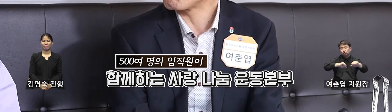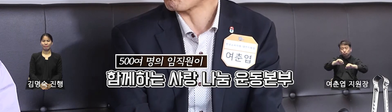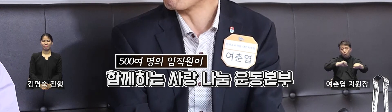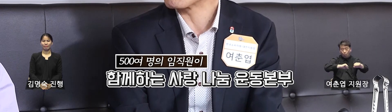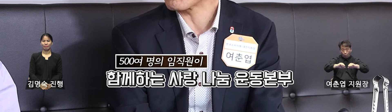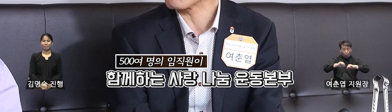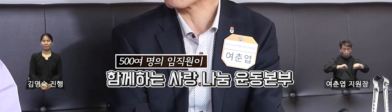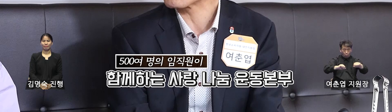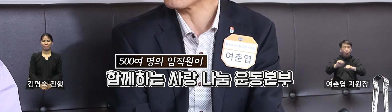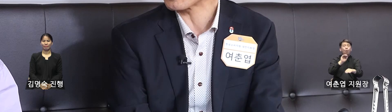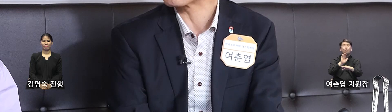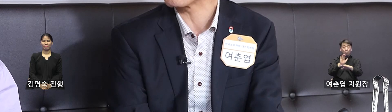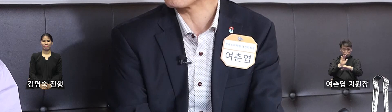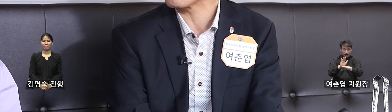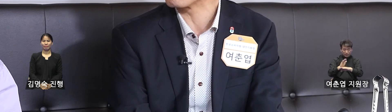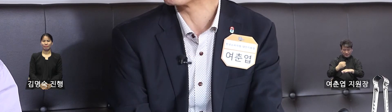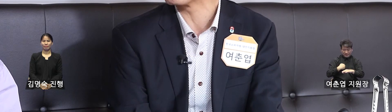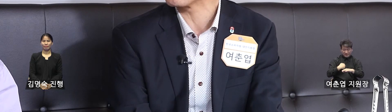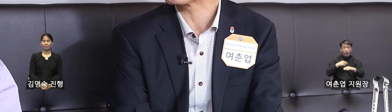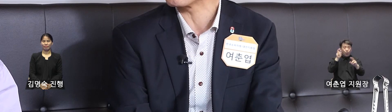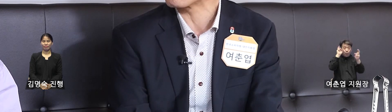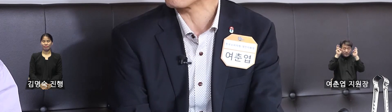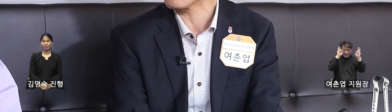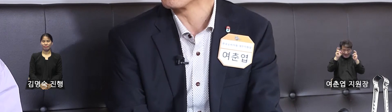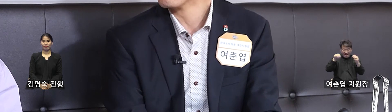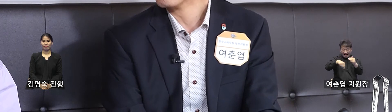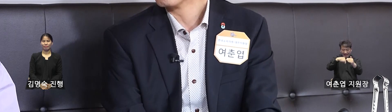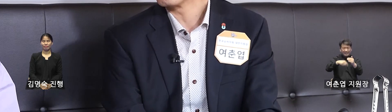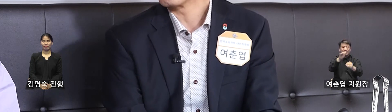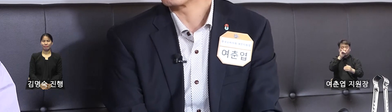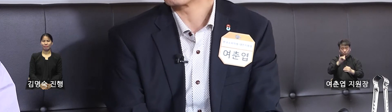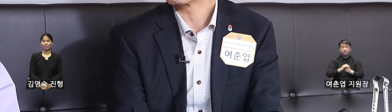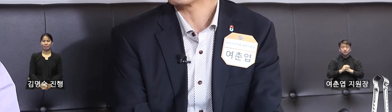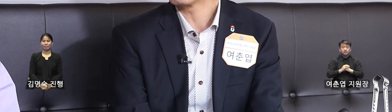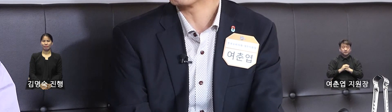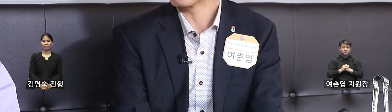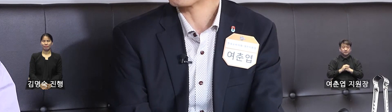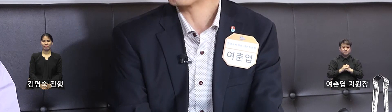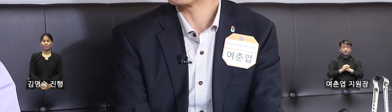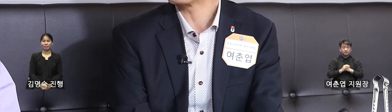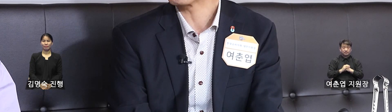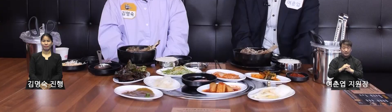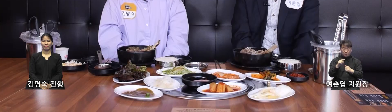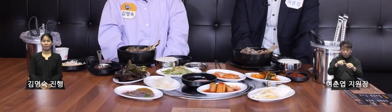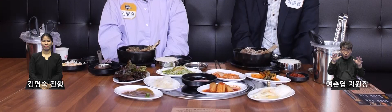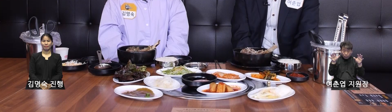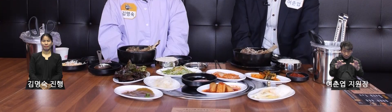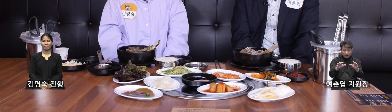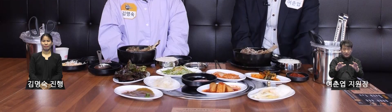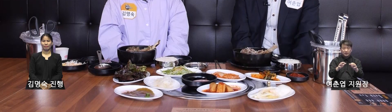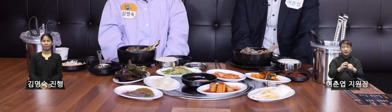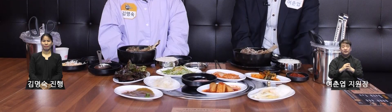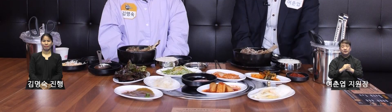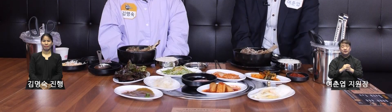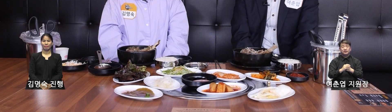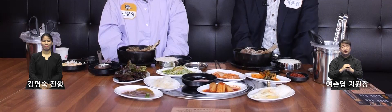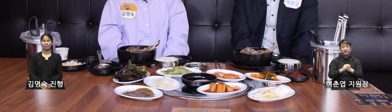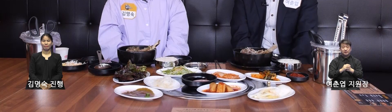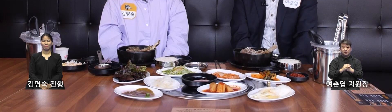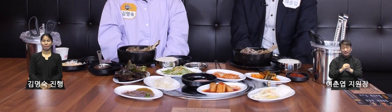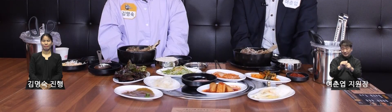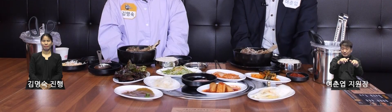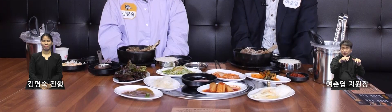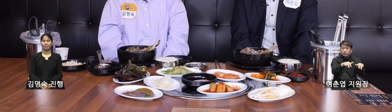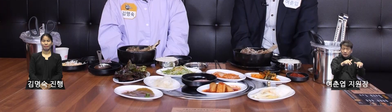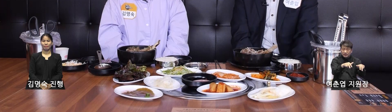운동 그 본부라고 저희 자체 원 내에서 있고요. 이 모임이 이제 저희